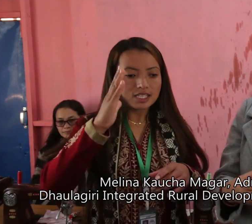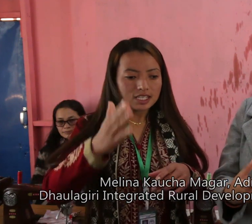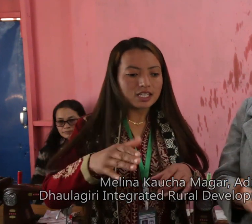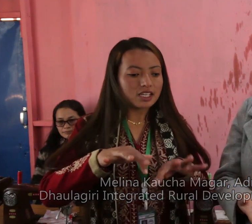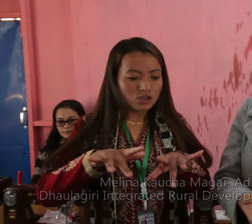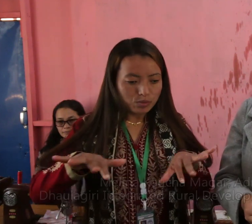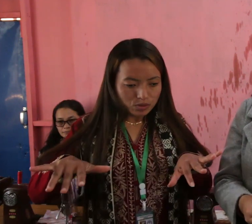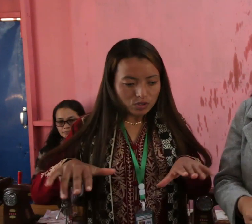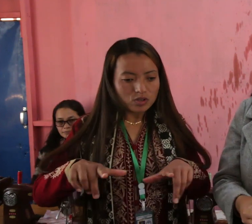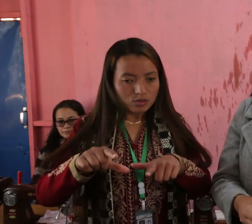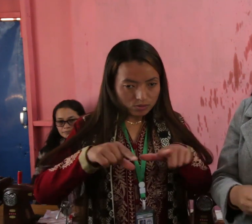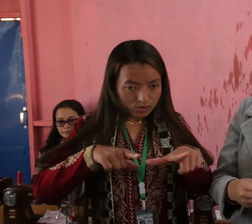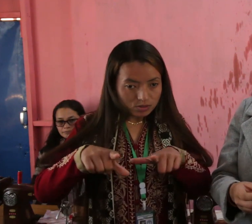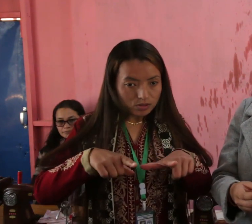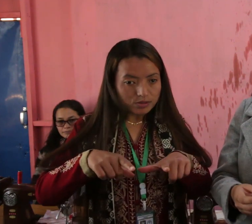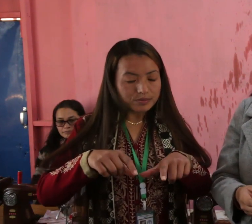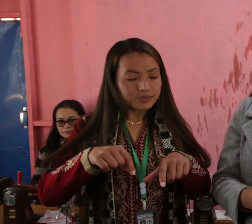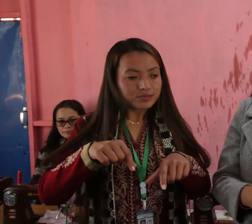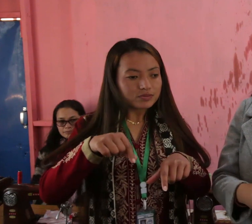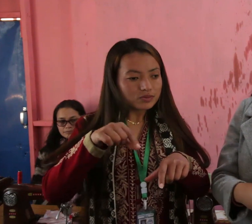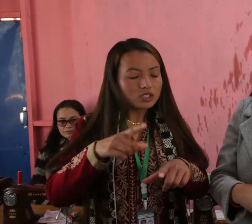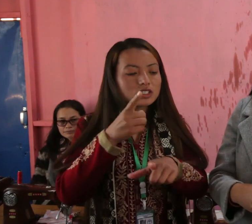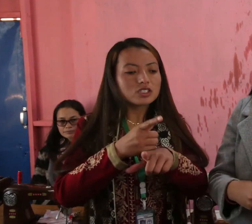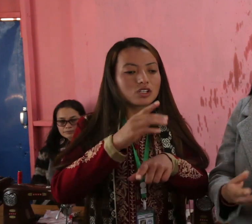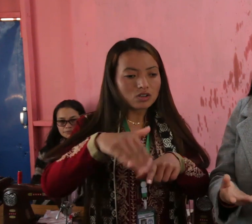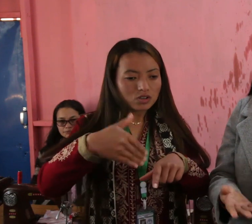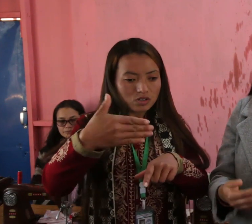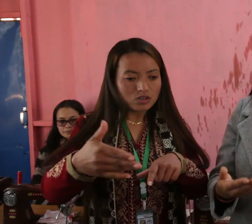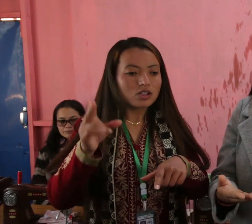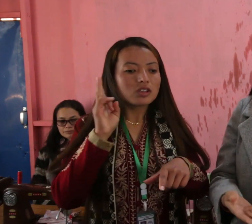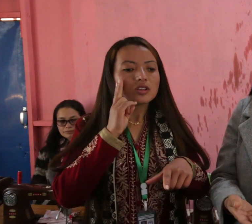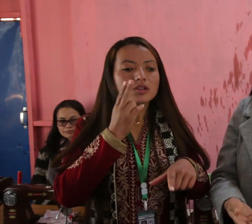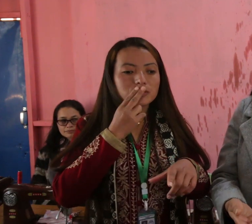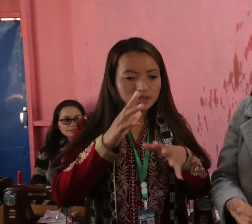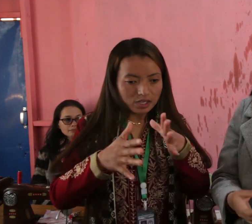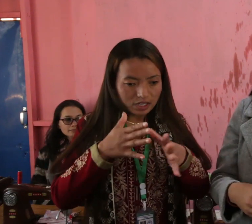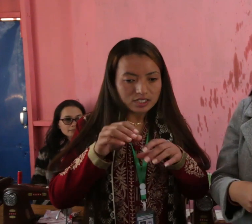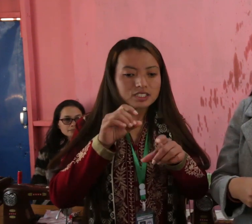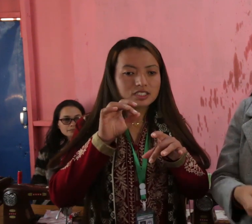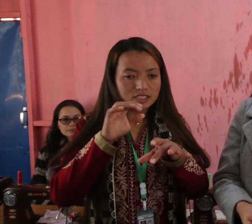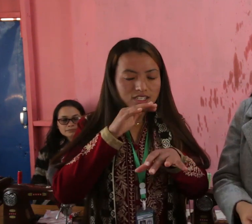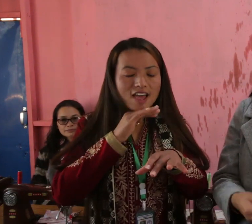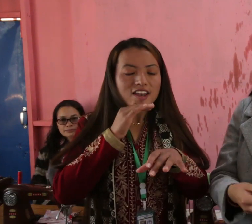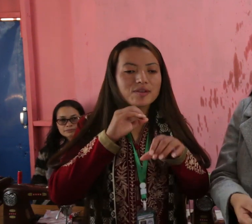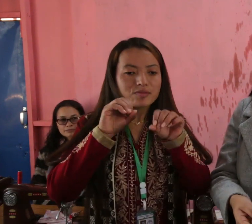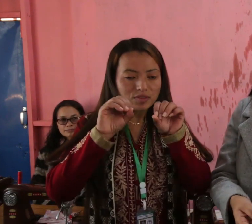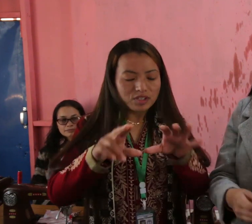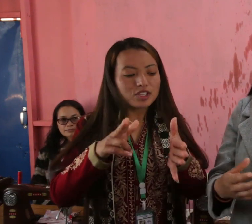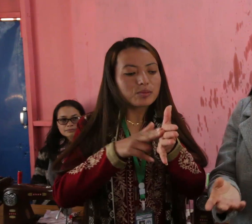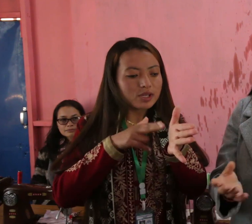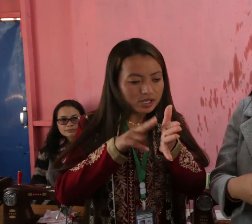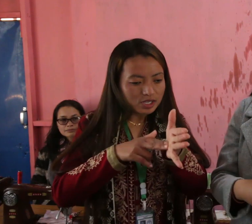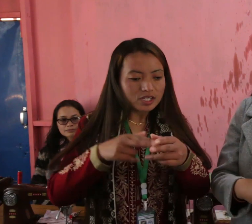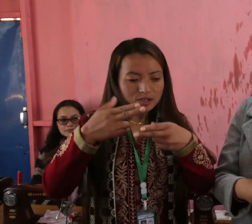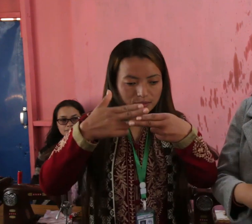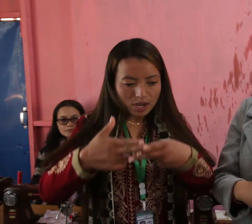निग्टेडेसी लेयंगी तालीम आर्पेंटिड